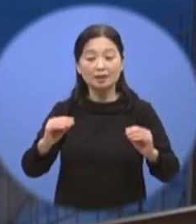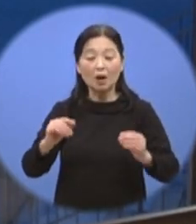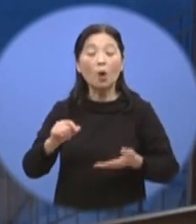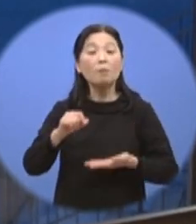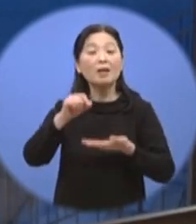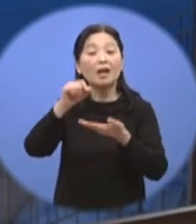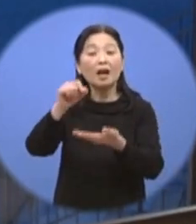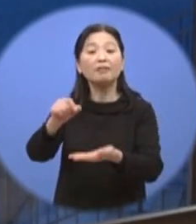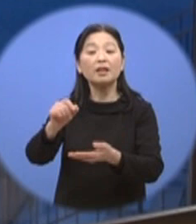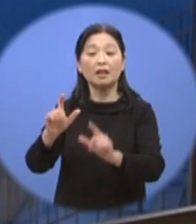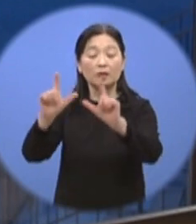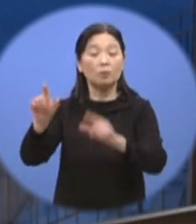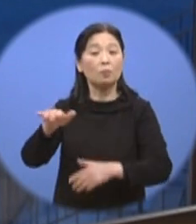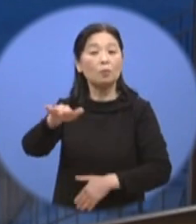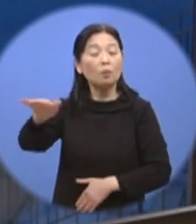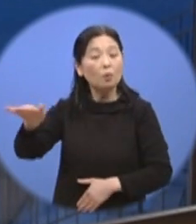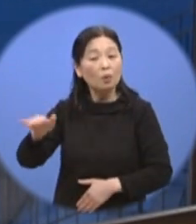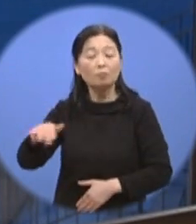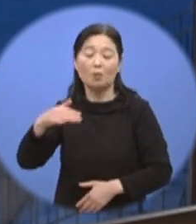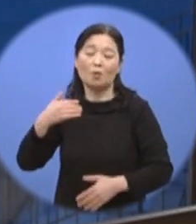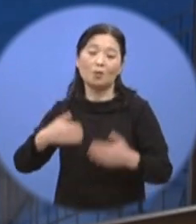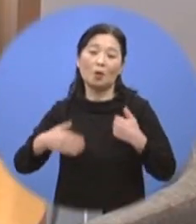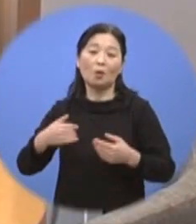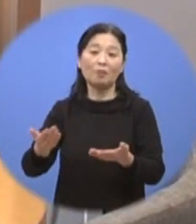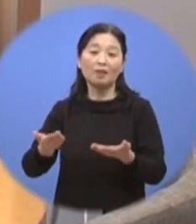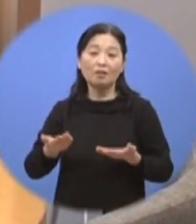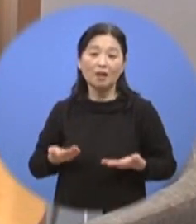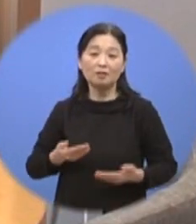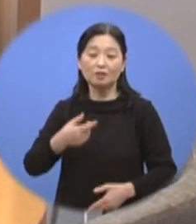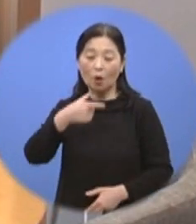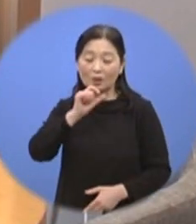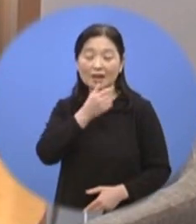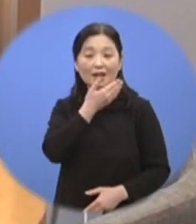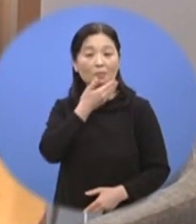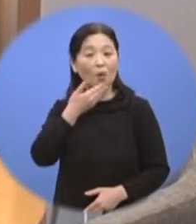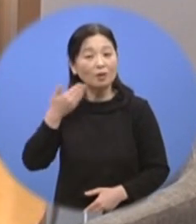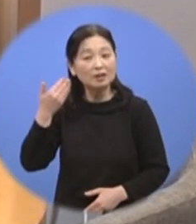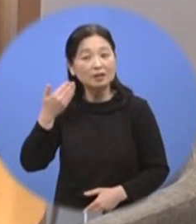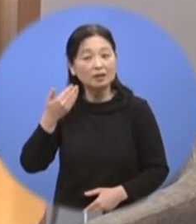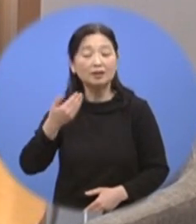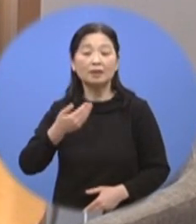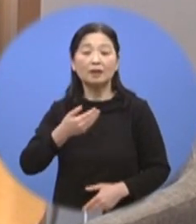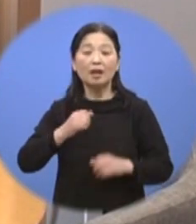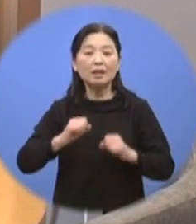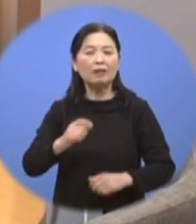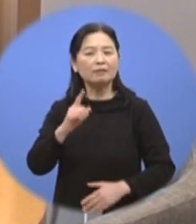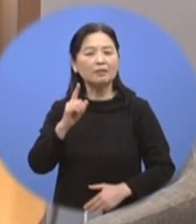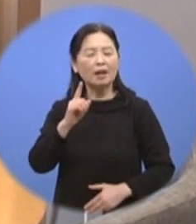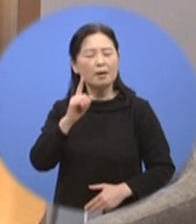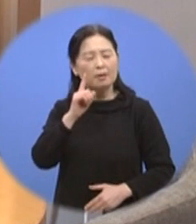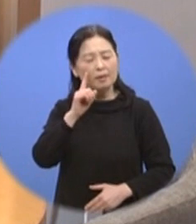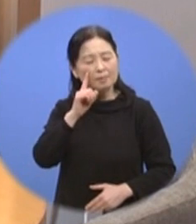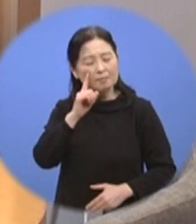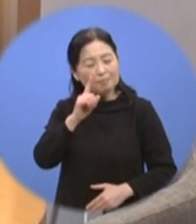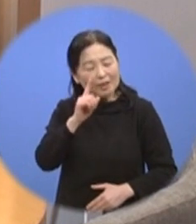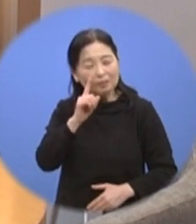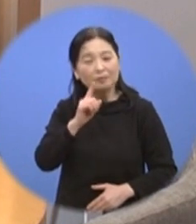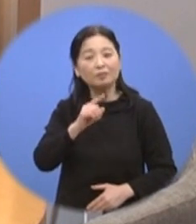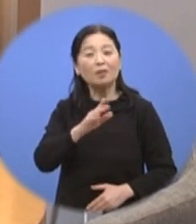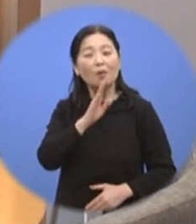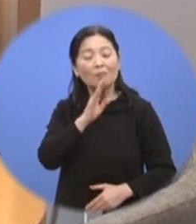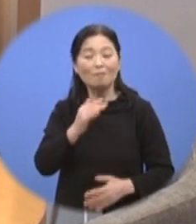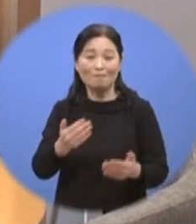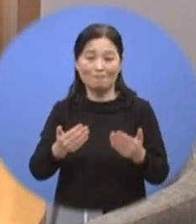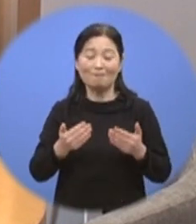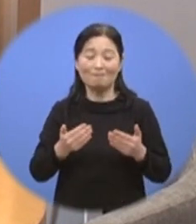し、お酒は美味しいし、やってみないとわからないことなので、これっていろんな説明